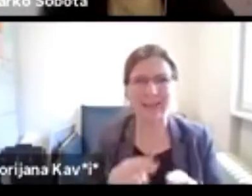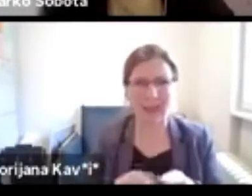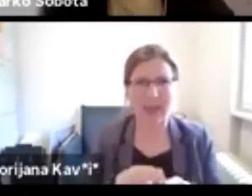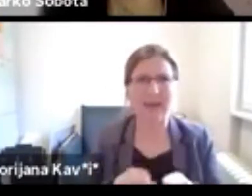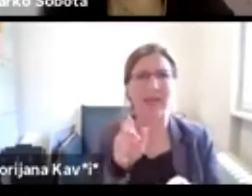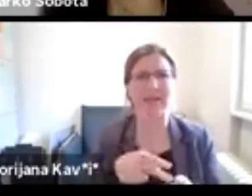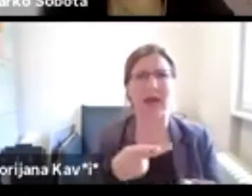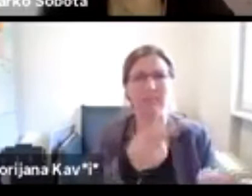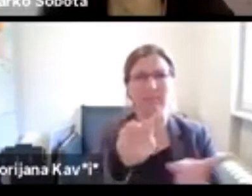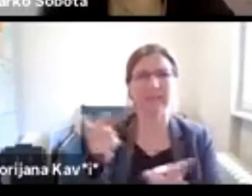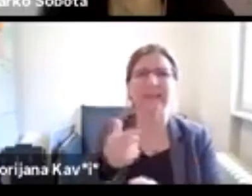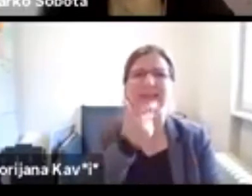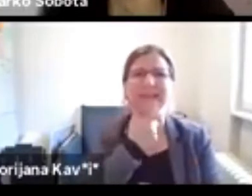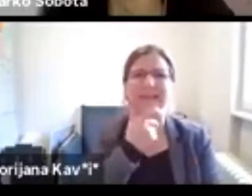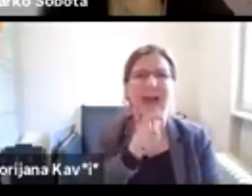evidenciji.